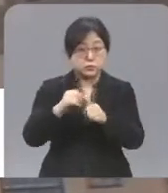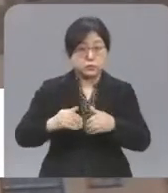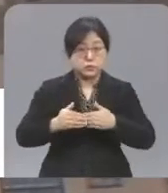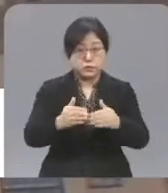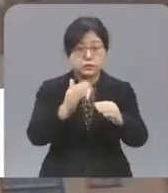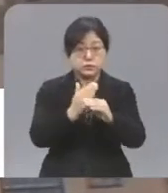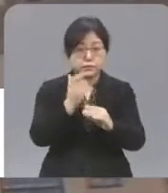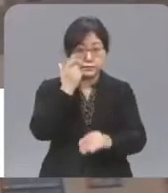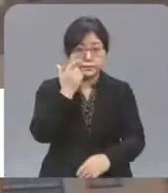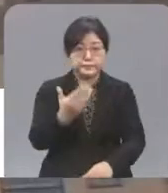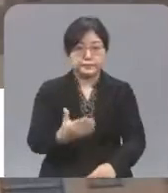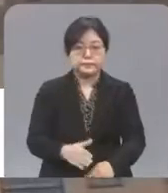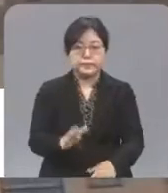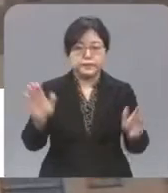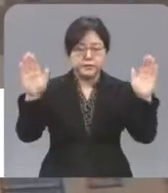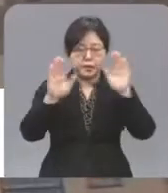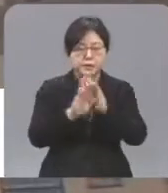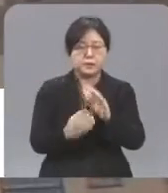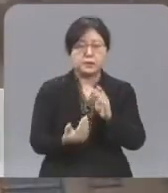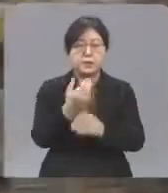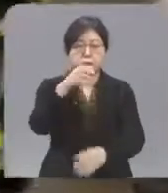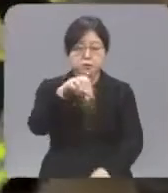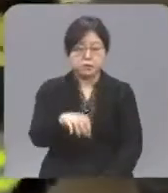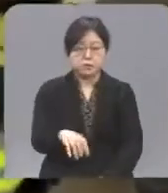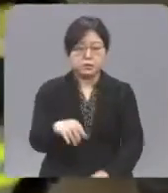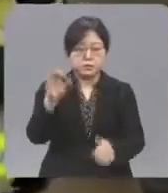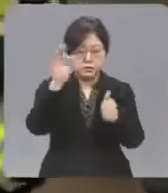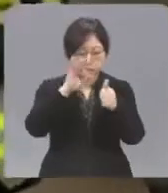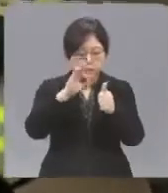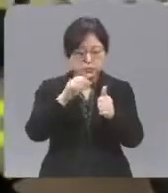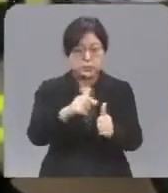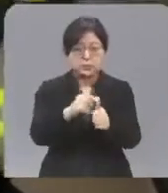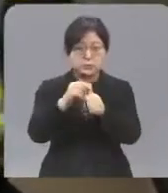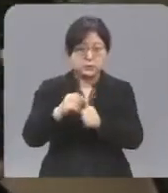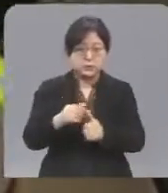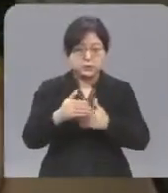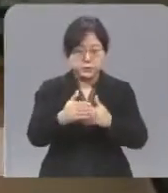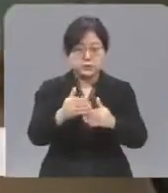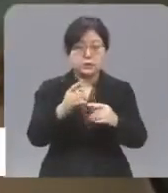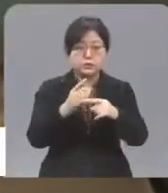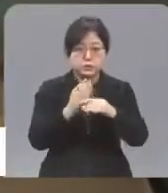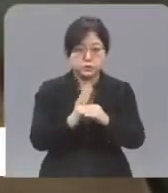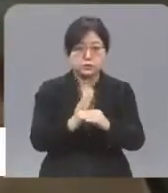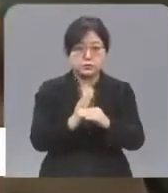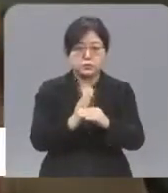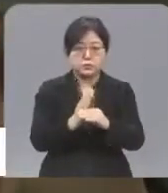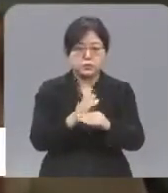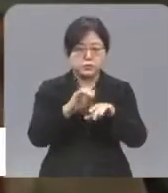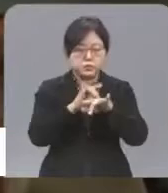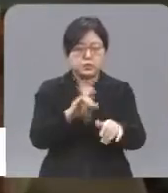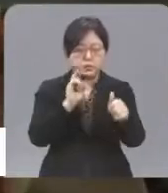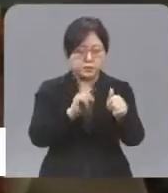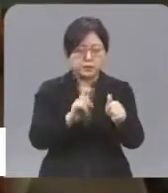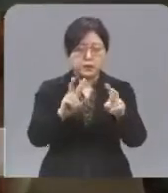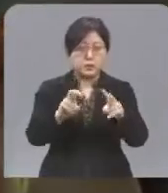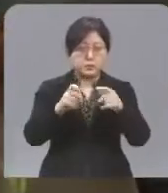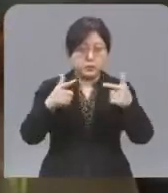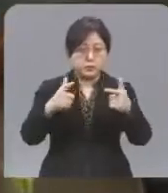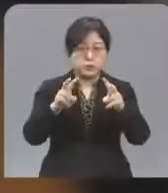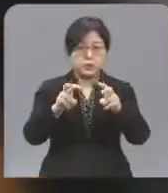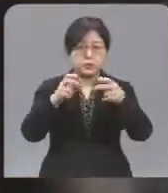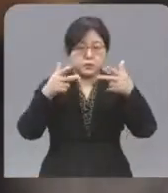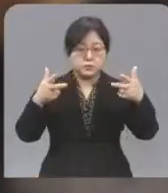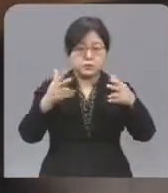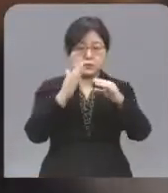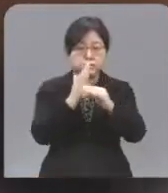진행됐죠? 네, 밤사이 사고 현장에서는 수색 구조 작업이 계속 진행됐습니다. 실종자가 발견된 26층과